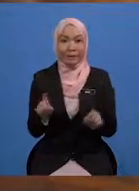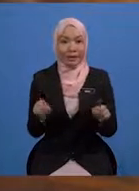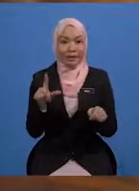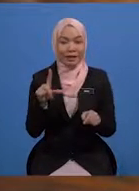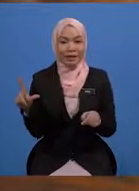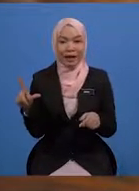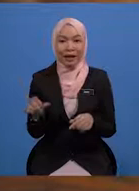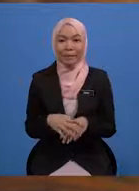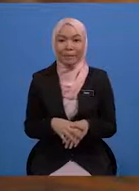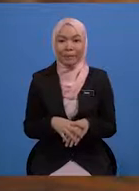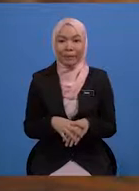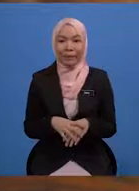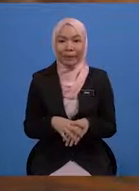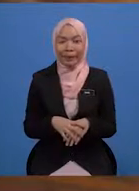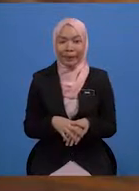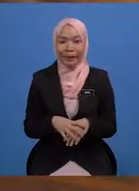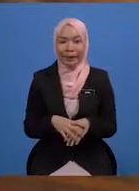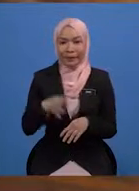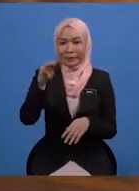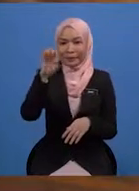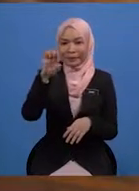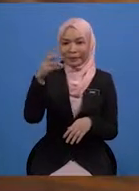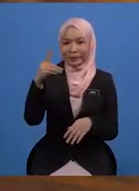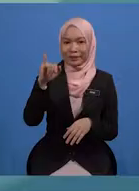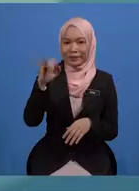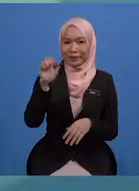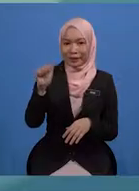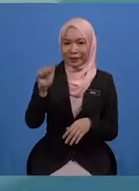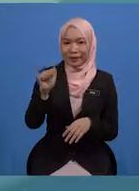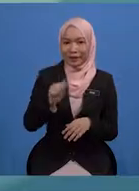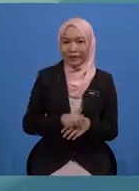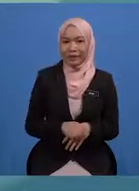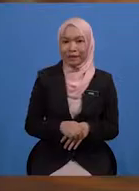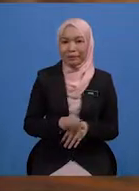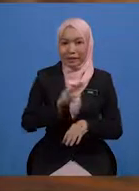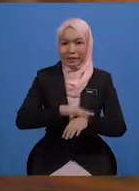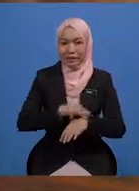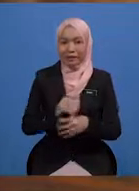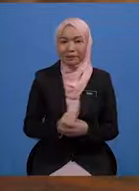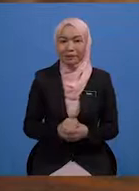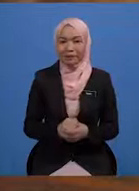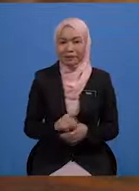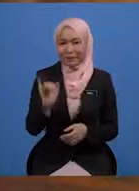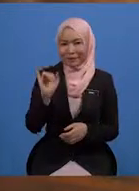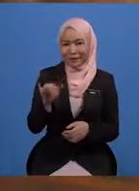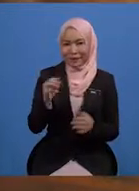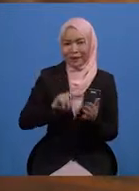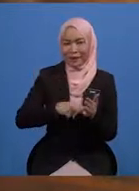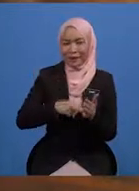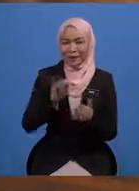basah. Apakah media basah yang cikgu maksudkan? Ya,